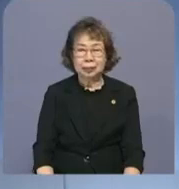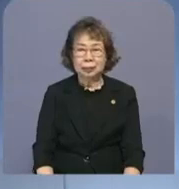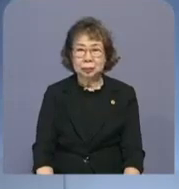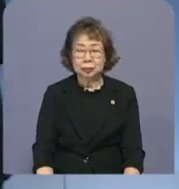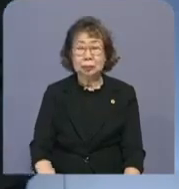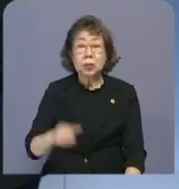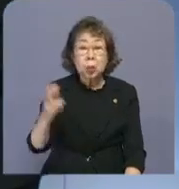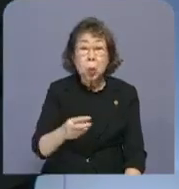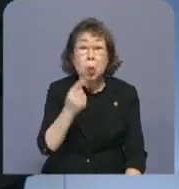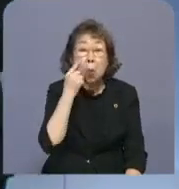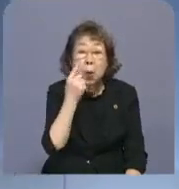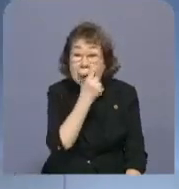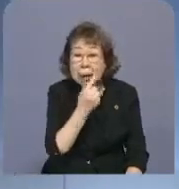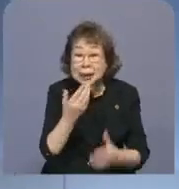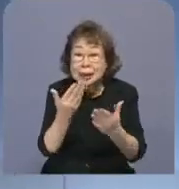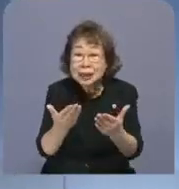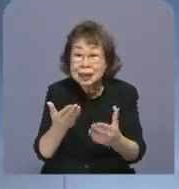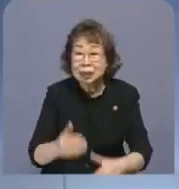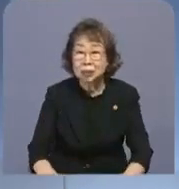근데 한번도 살펴보겠습니다